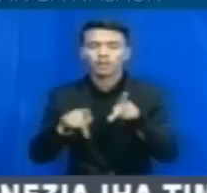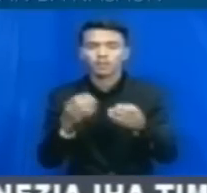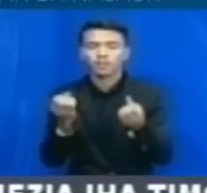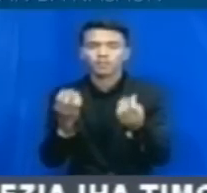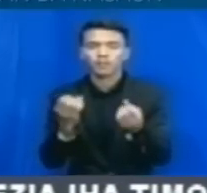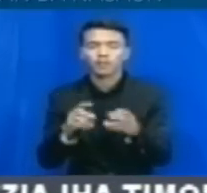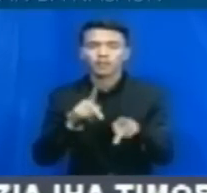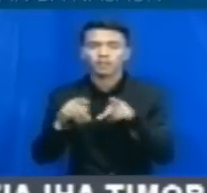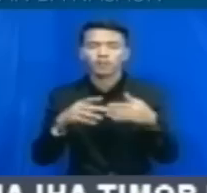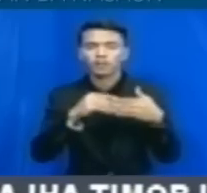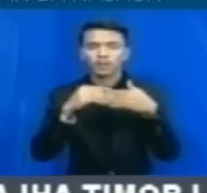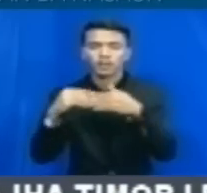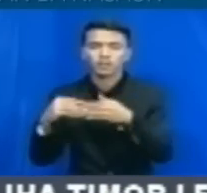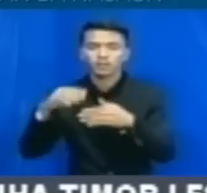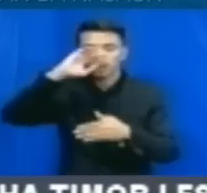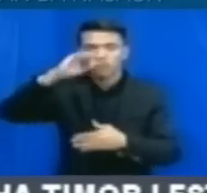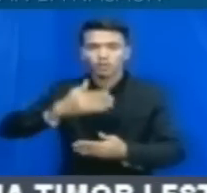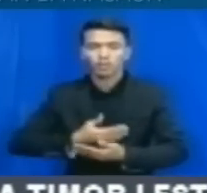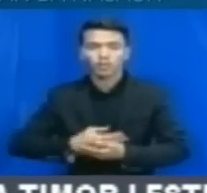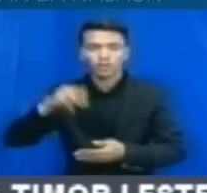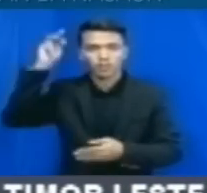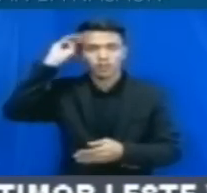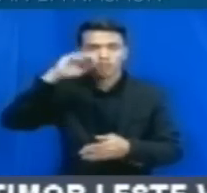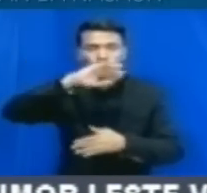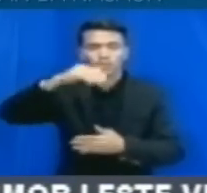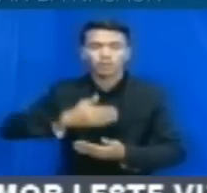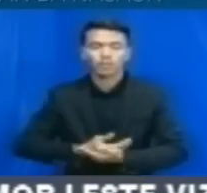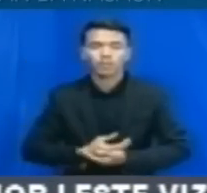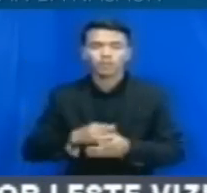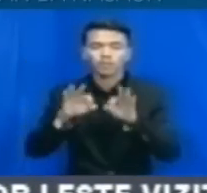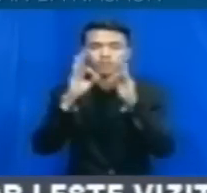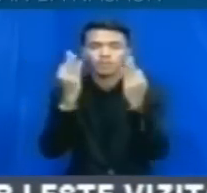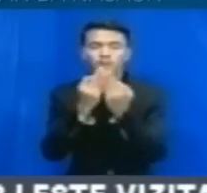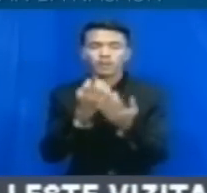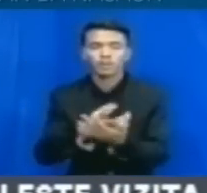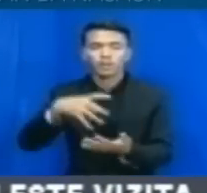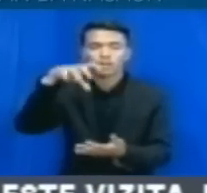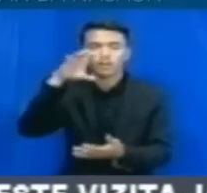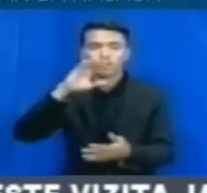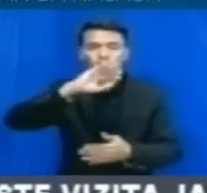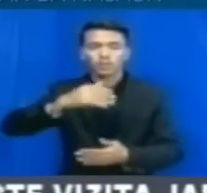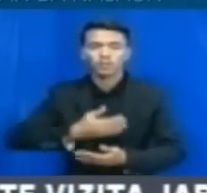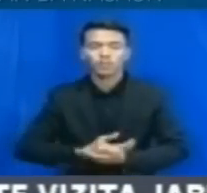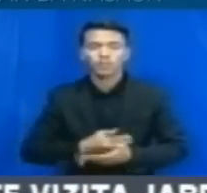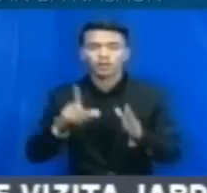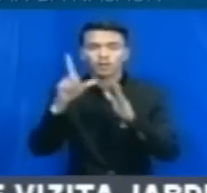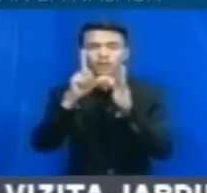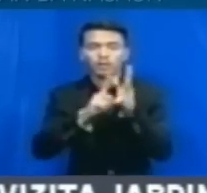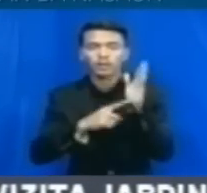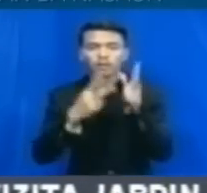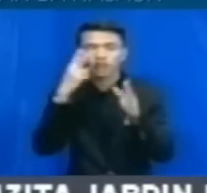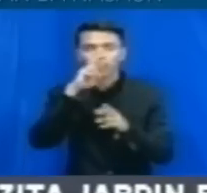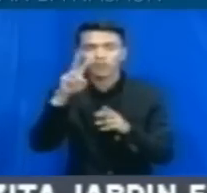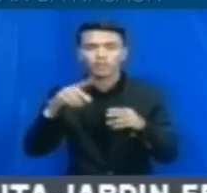ni oa, ta ma ema ministro ni oa, família ema rico ni oa, anto lei hare ne pe ema kia, ma ka aplica ma ema